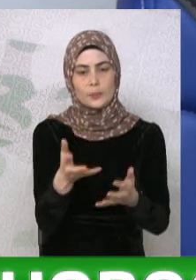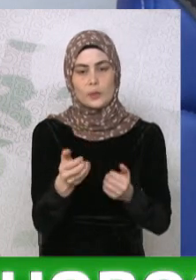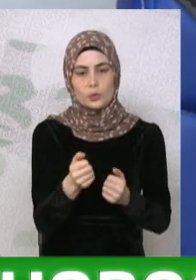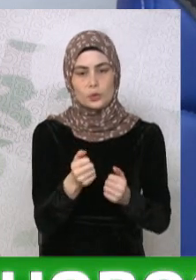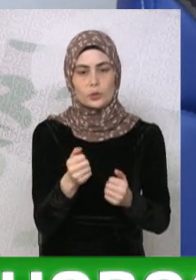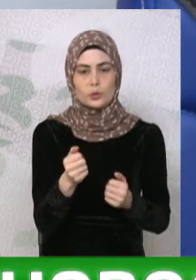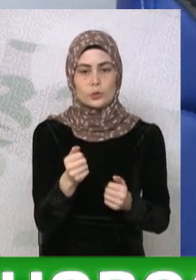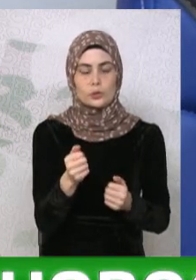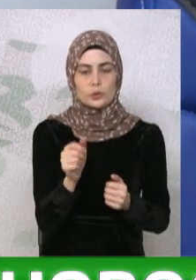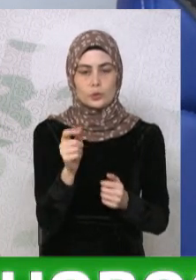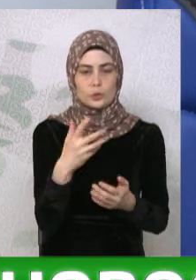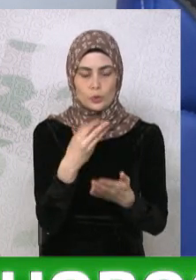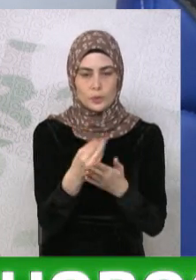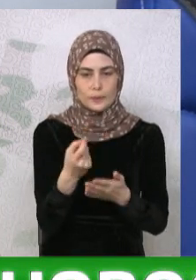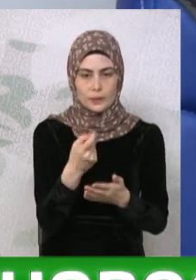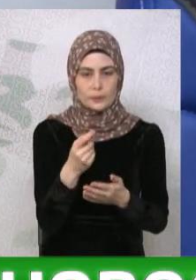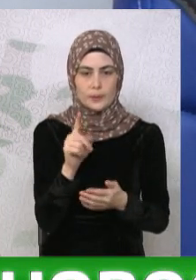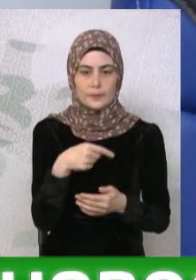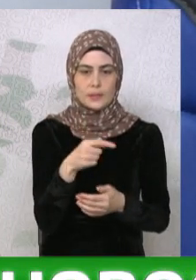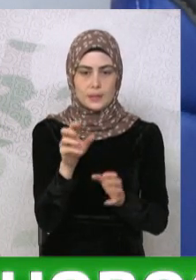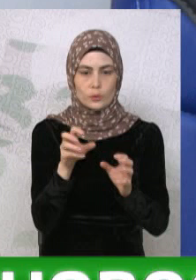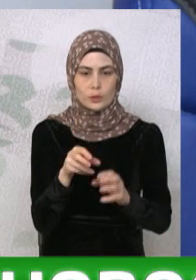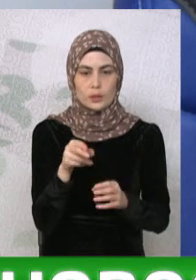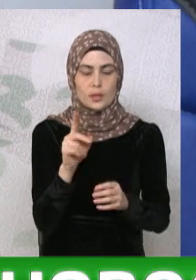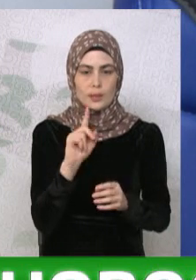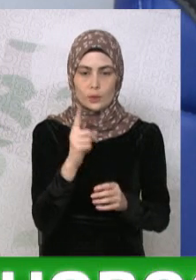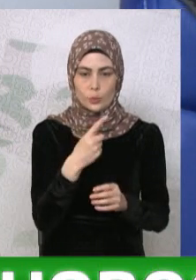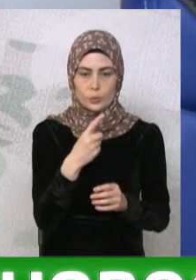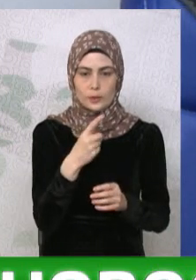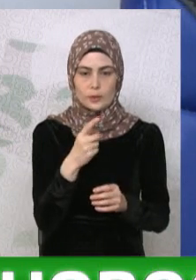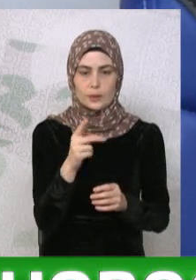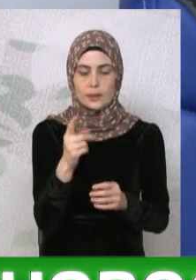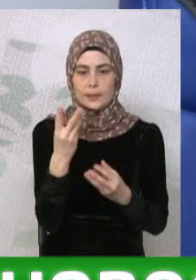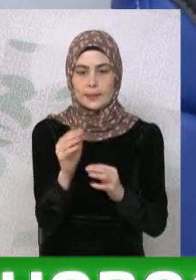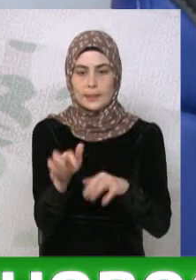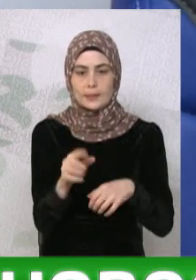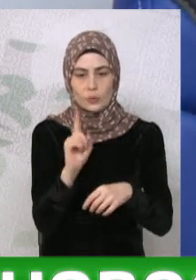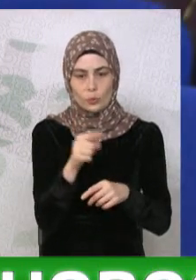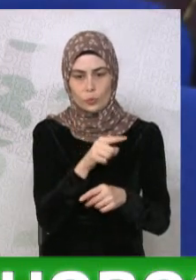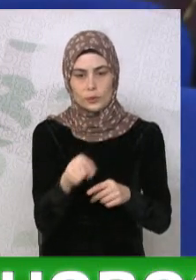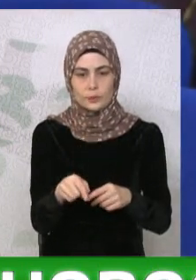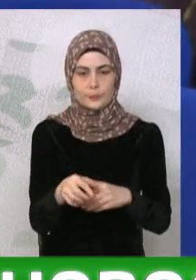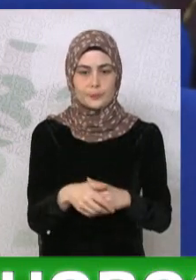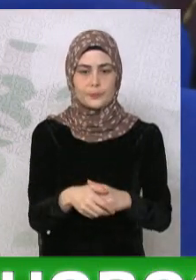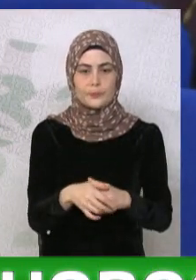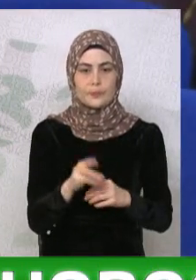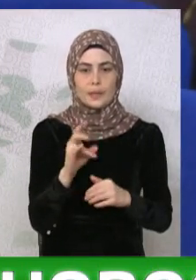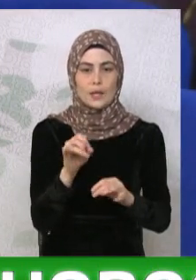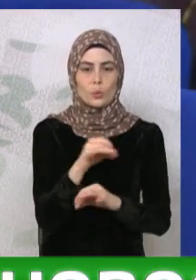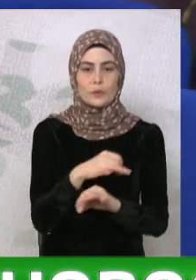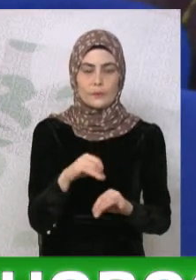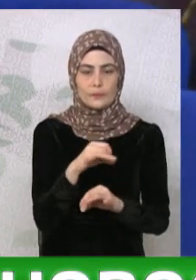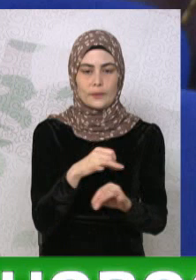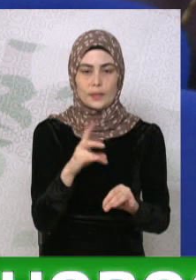собственникам в соответствии с требованиями закона в течение 1 года со дня их изъятия или сдачи. На конференции сообщили,